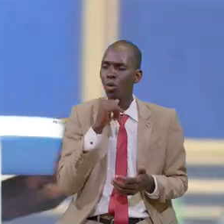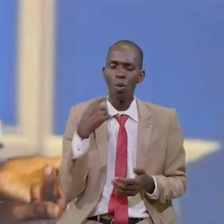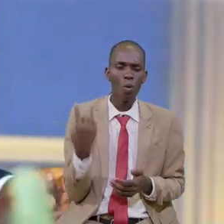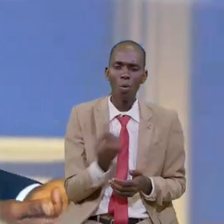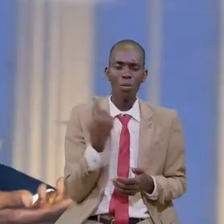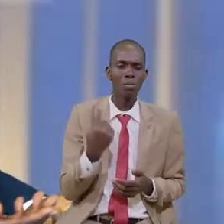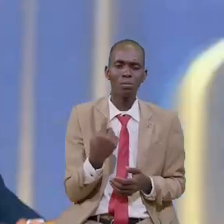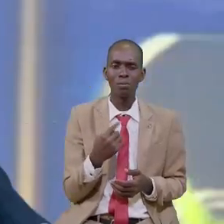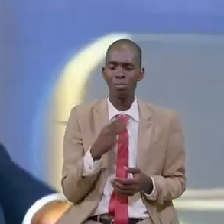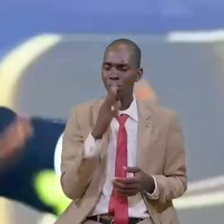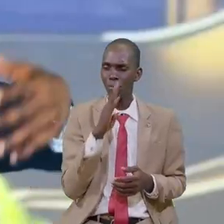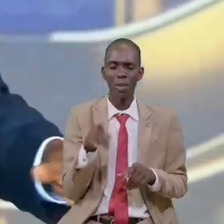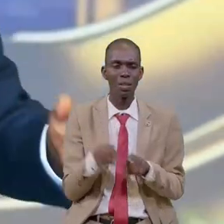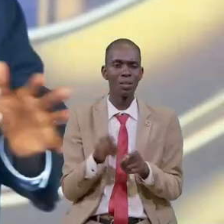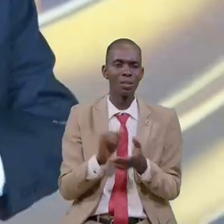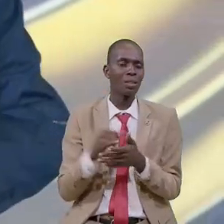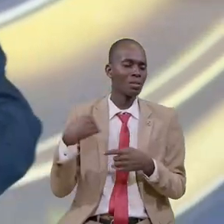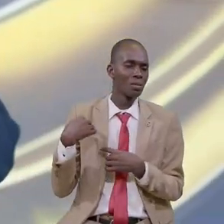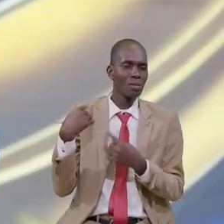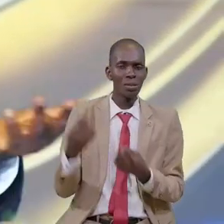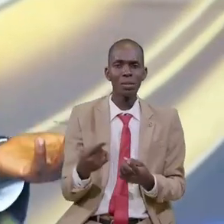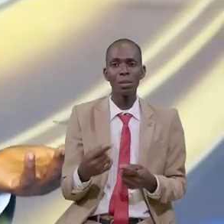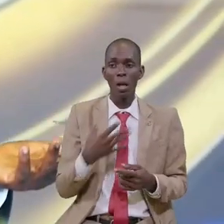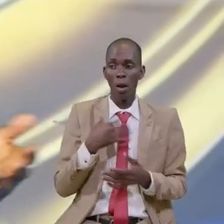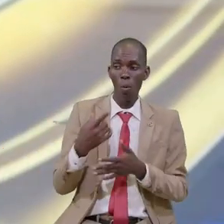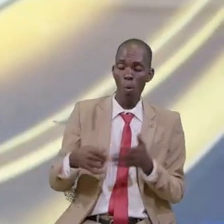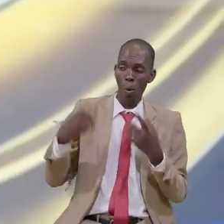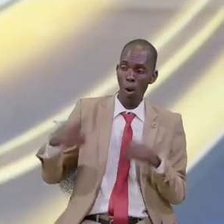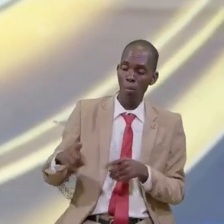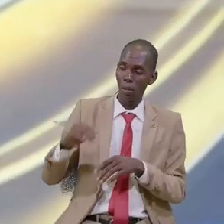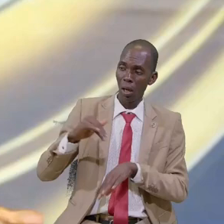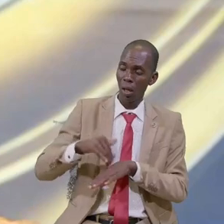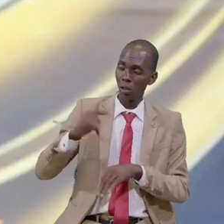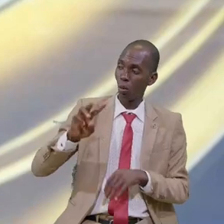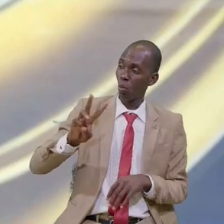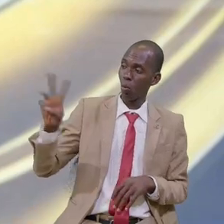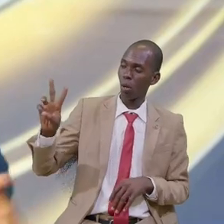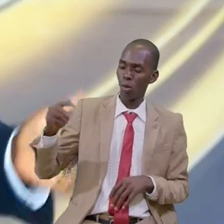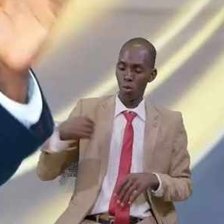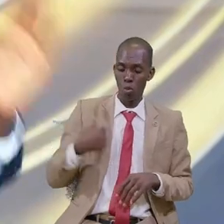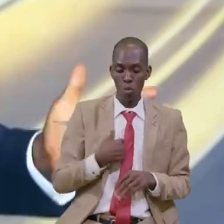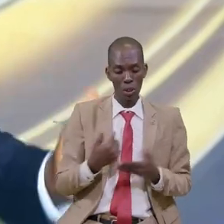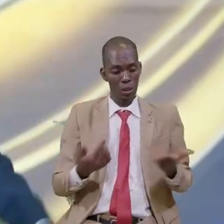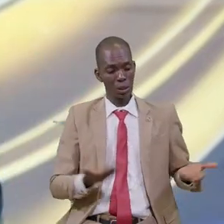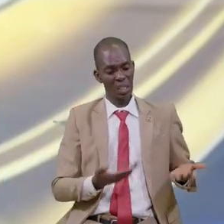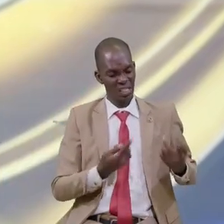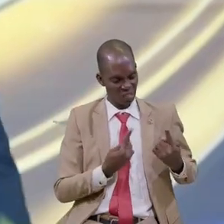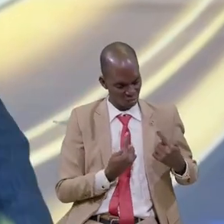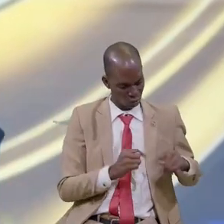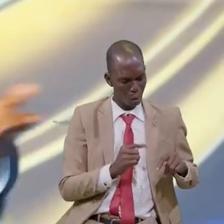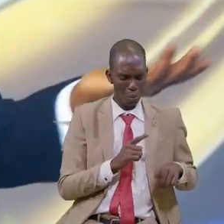Les choses qui arrivent à l'Occident et que nous essayons ici et nous avons échoué. Et nous nous demandons,